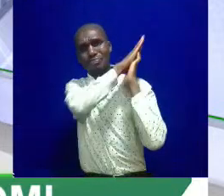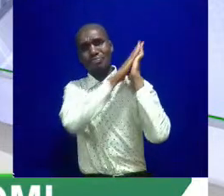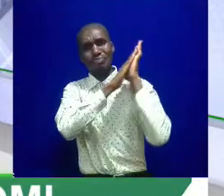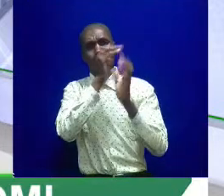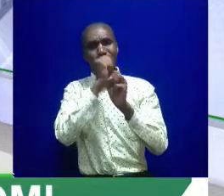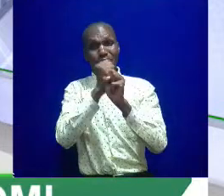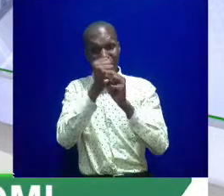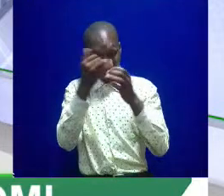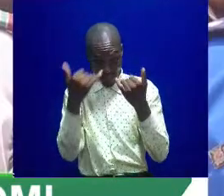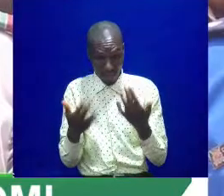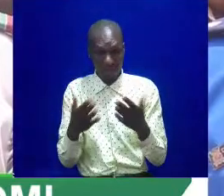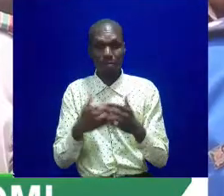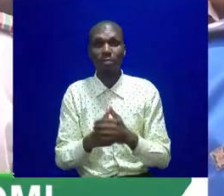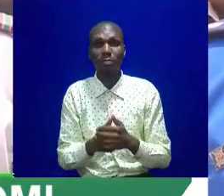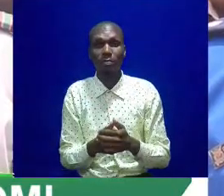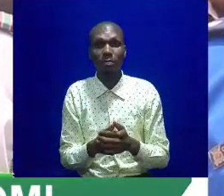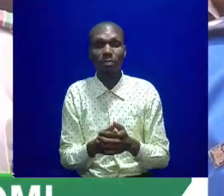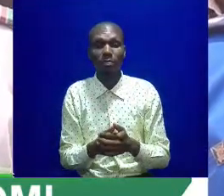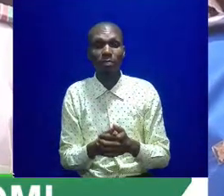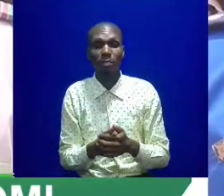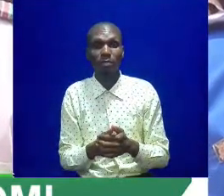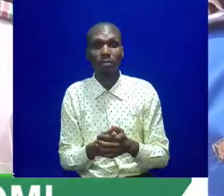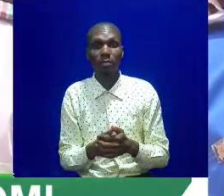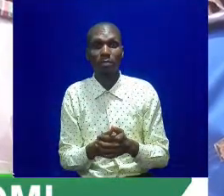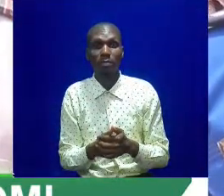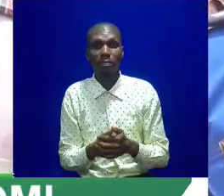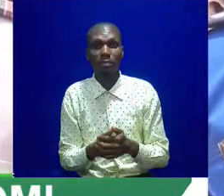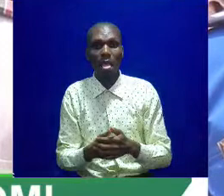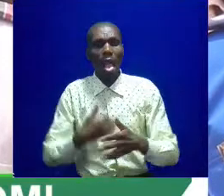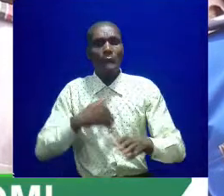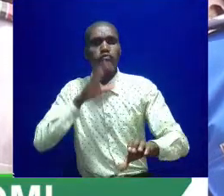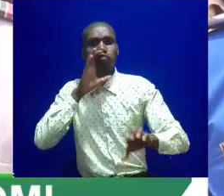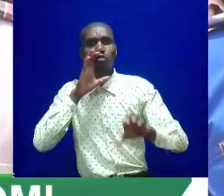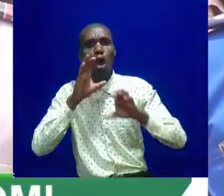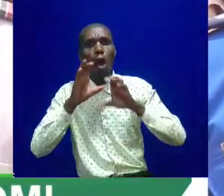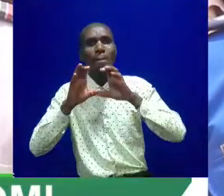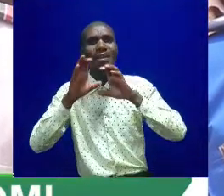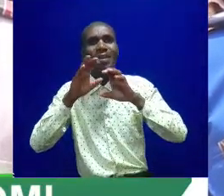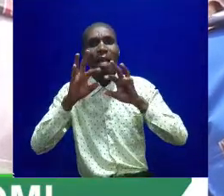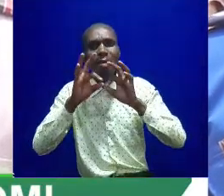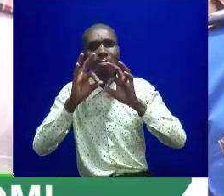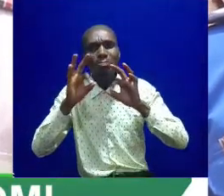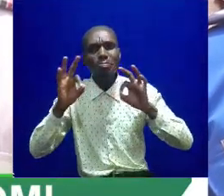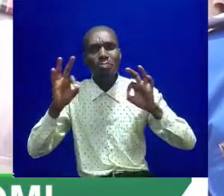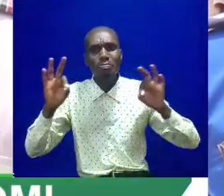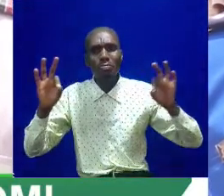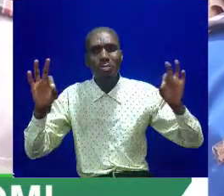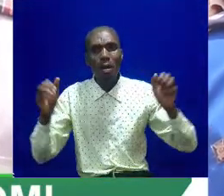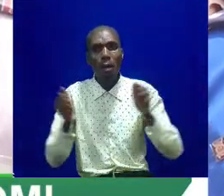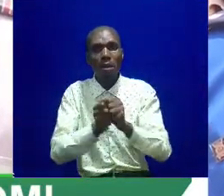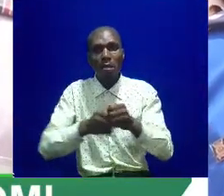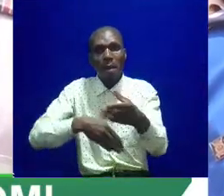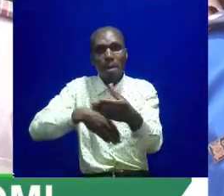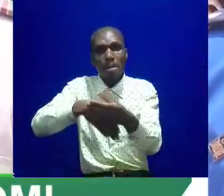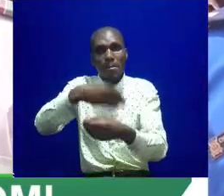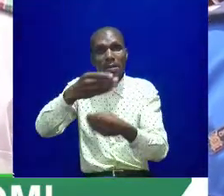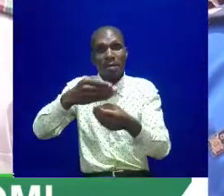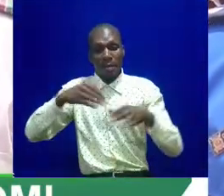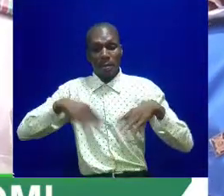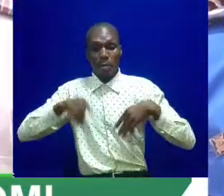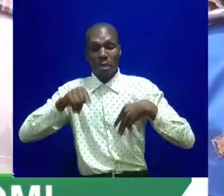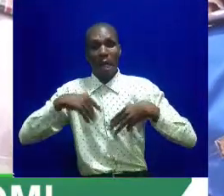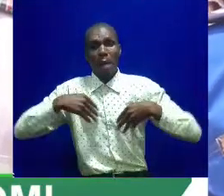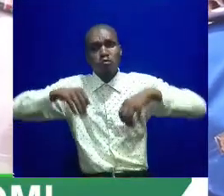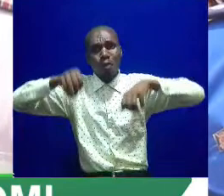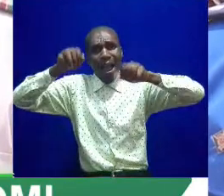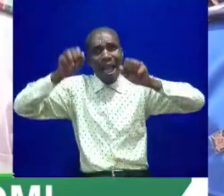ya Kisii. Tumekuwa na mazungumzo marefu na wafanyabiashara wa sehemu hii ya Kaboro. Tumekubaliana kwamba